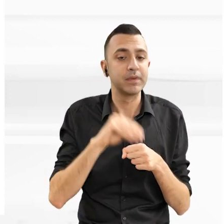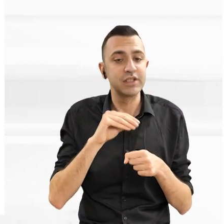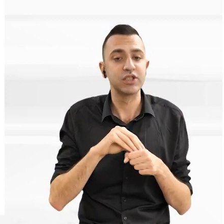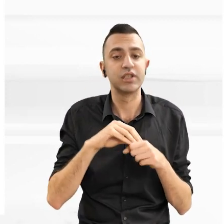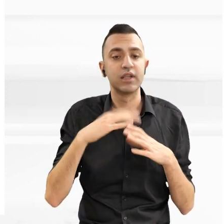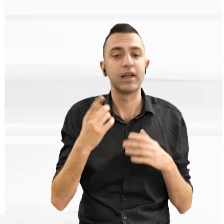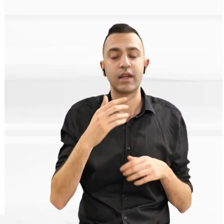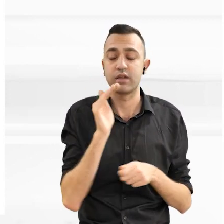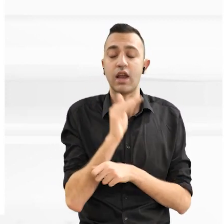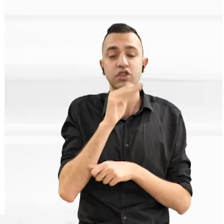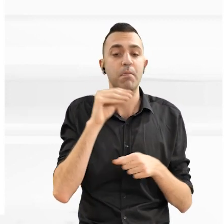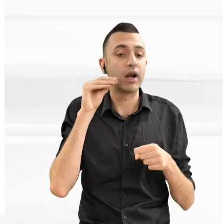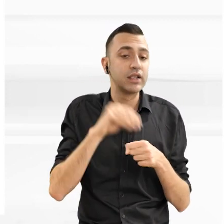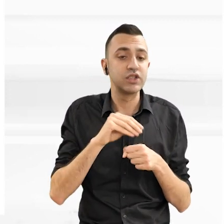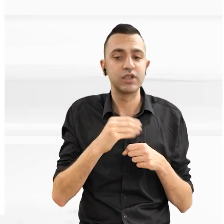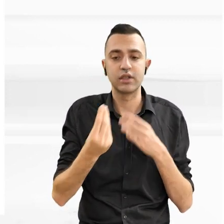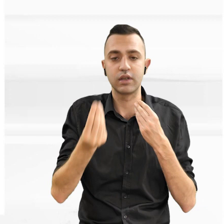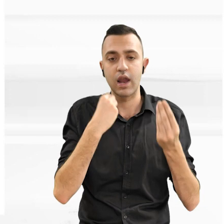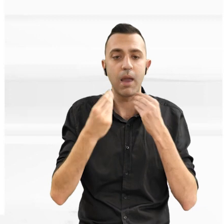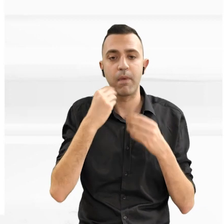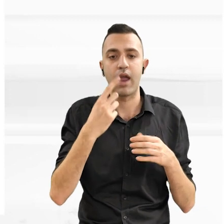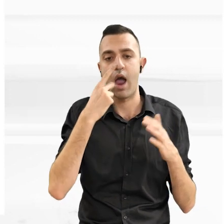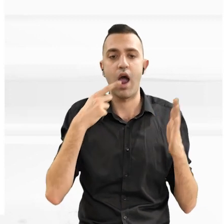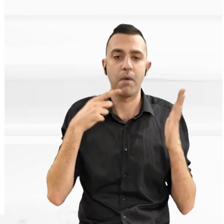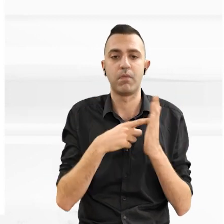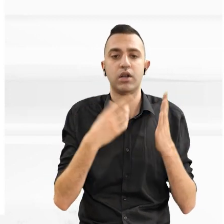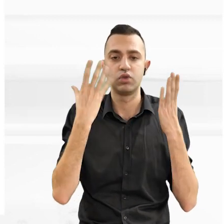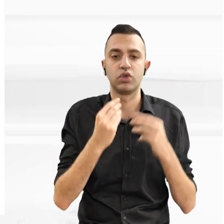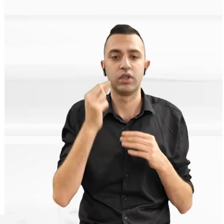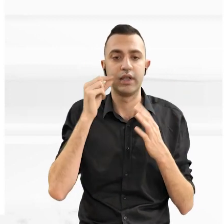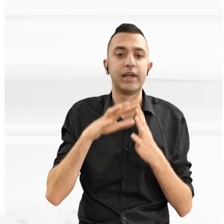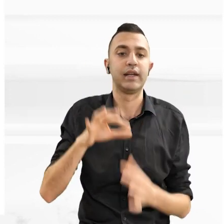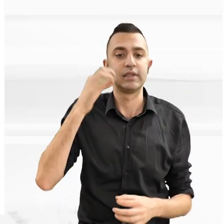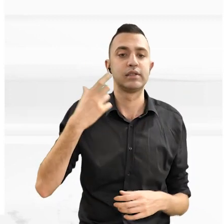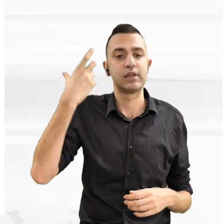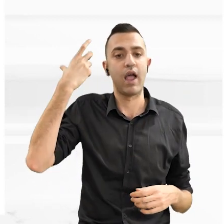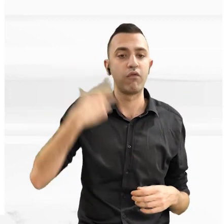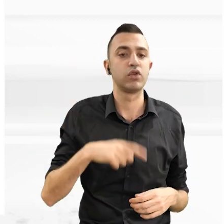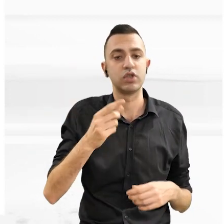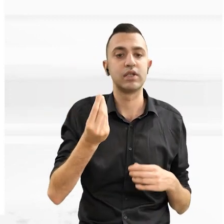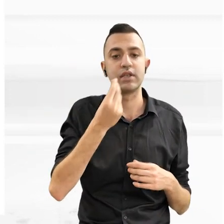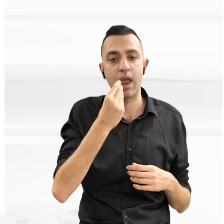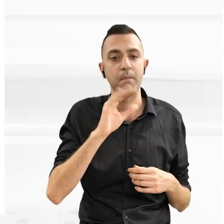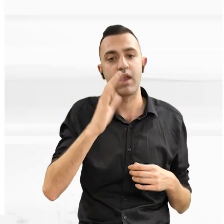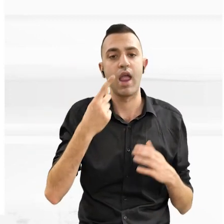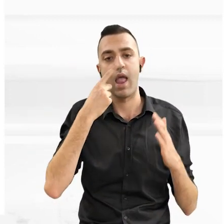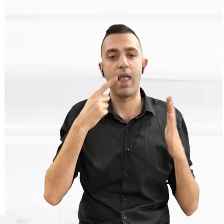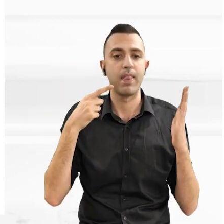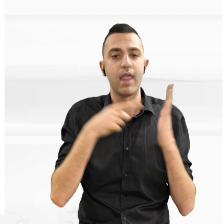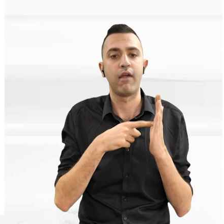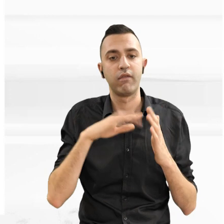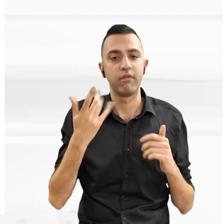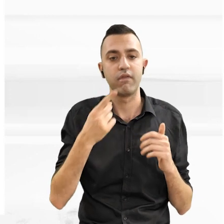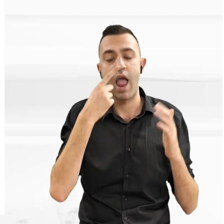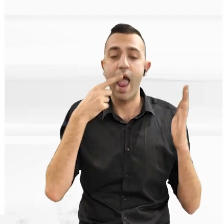yani yaşamak için yemeği amaçlıyor bakım insan vücudu yaşamak için yemeği hedefliyor